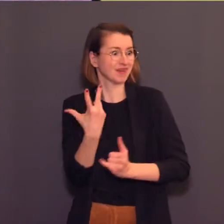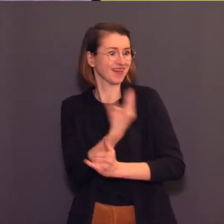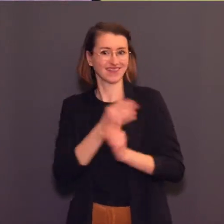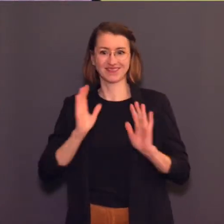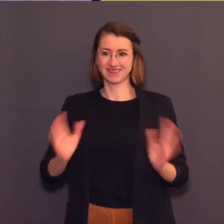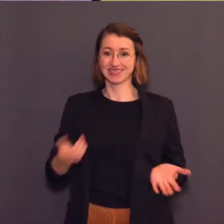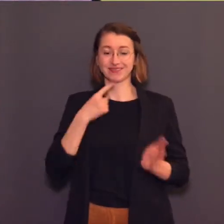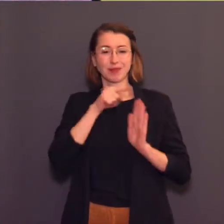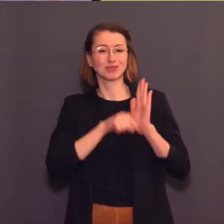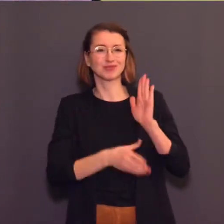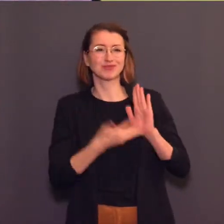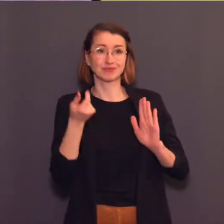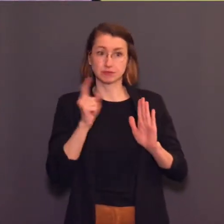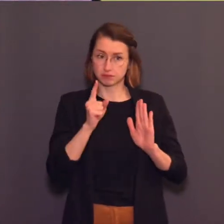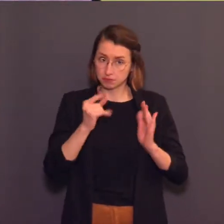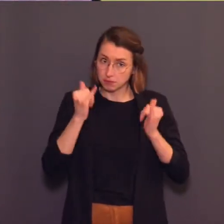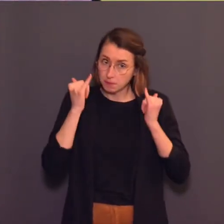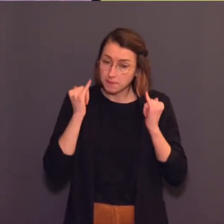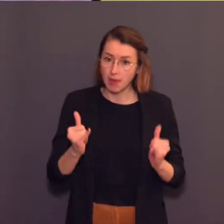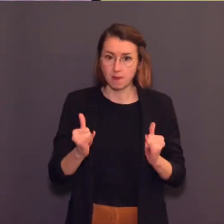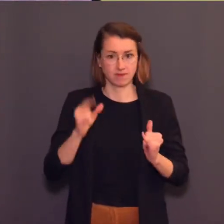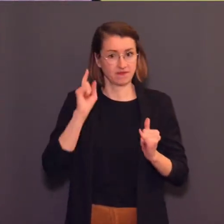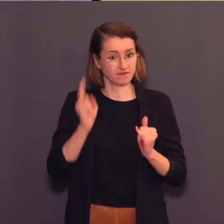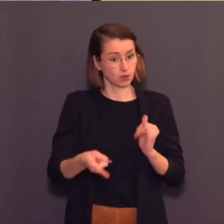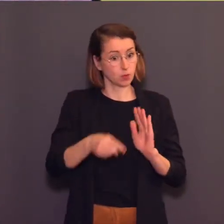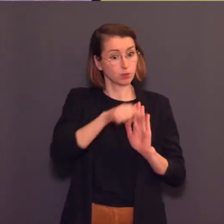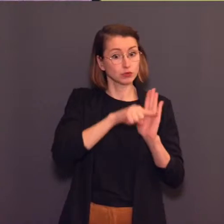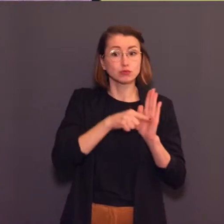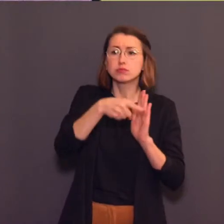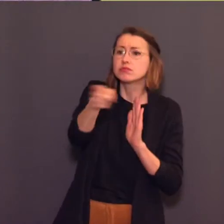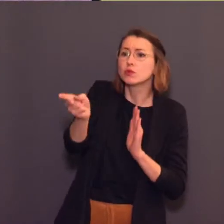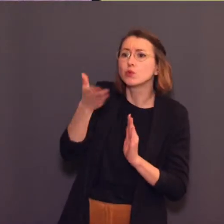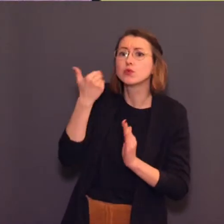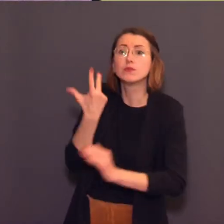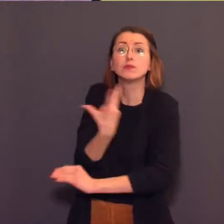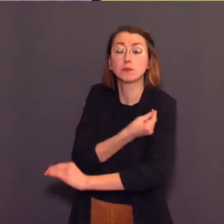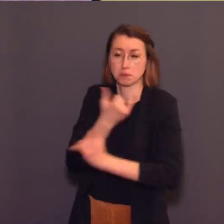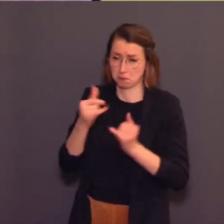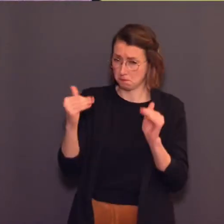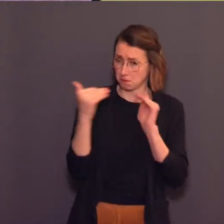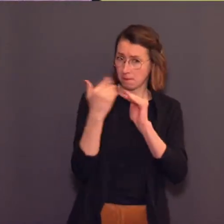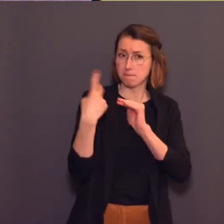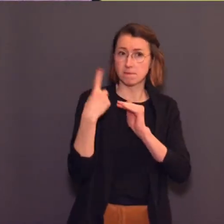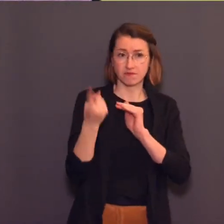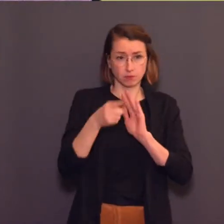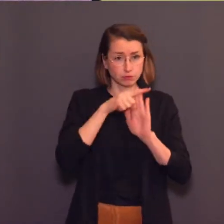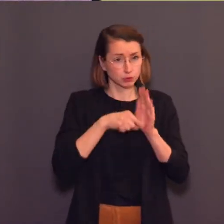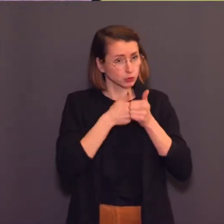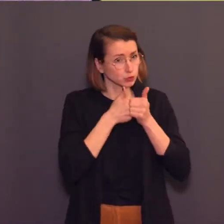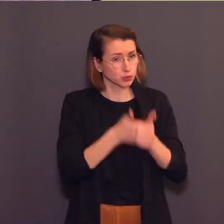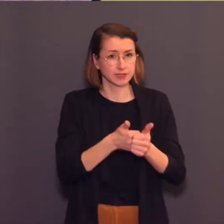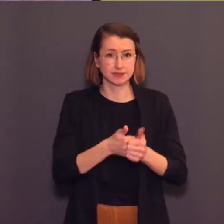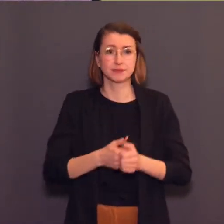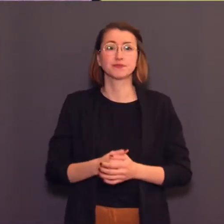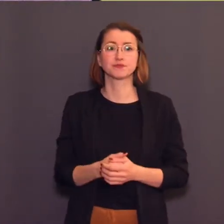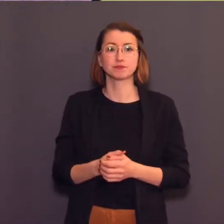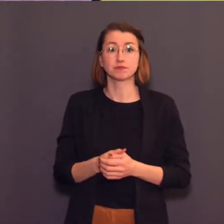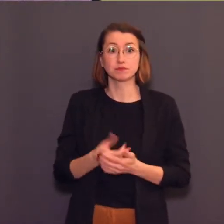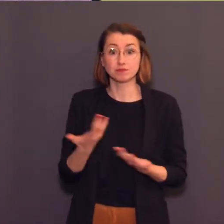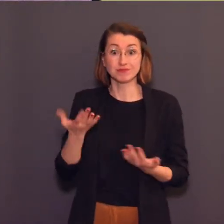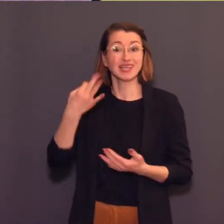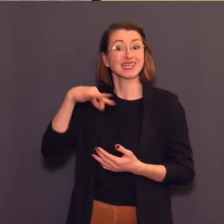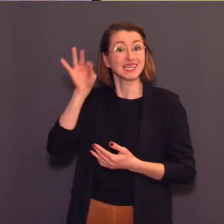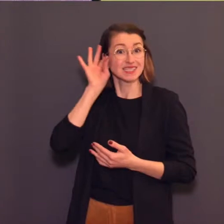effet, vous courez très peu de risques, c'est vrai, au point de vue personnel, de développer un Covid un tant soit peu sévère. Mais